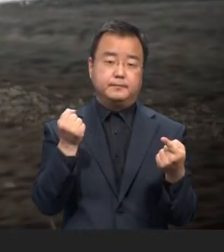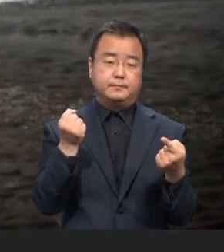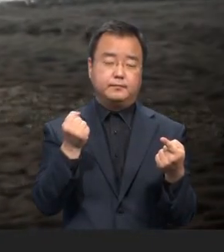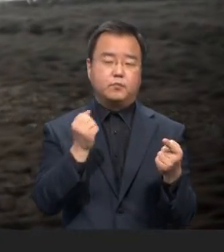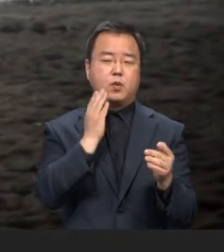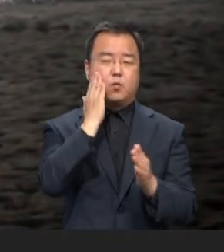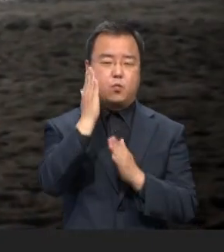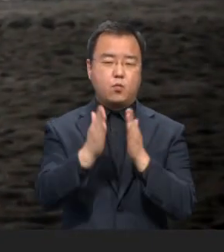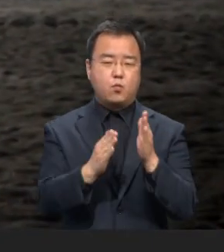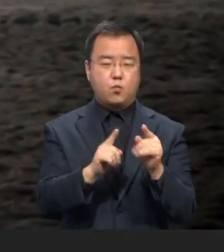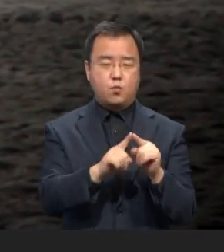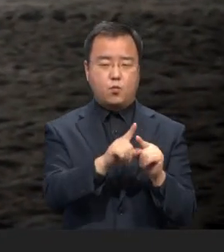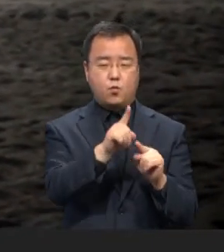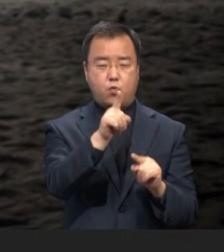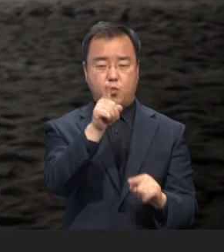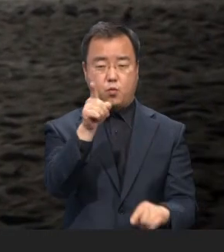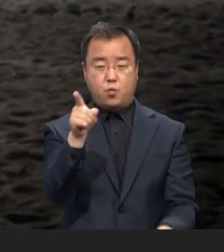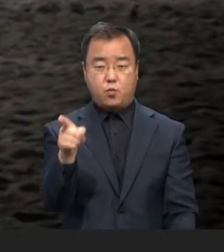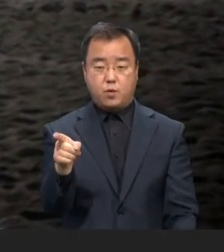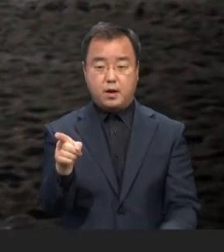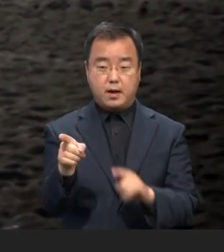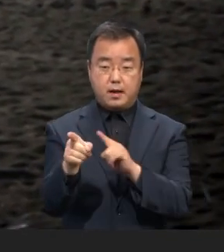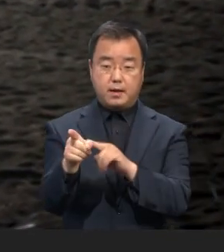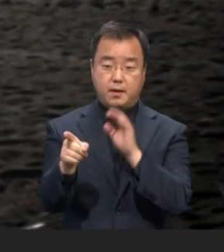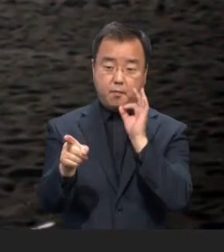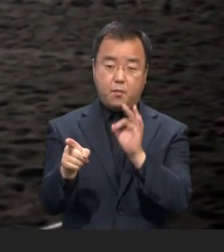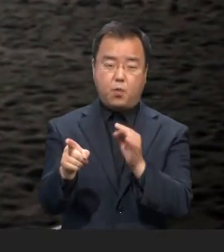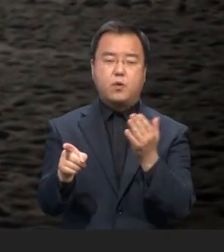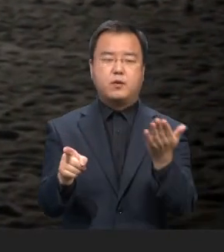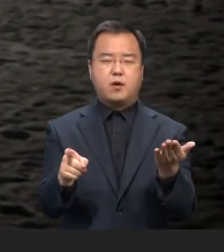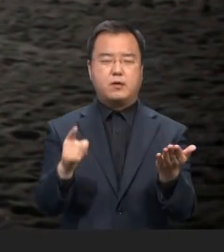풀잎 하나를 보고도 너를 생각했지.